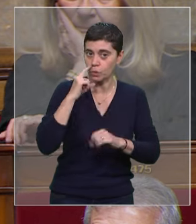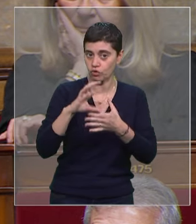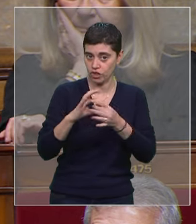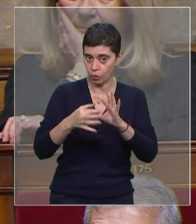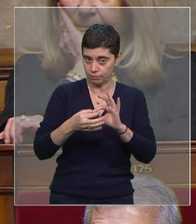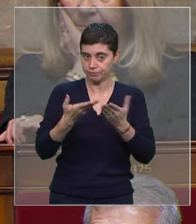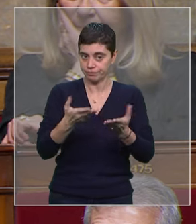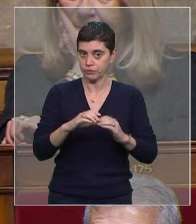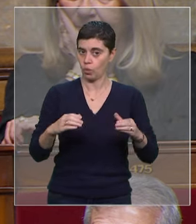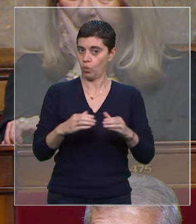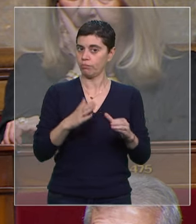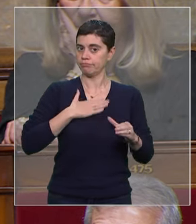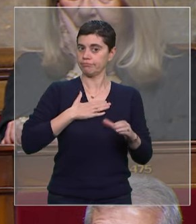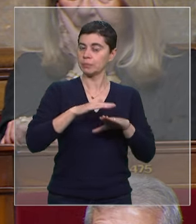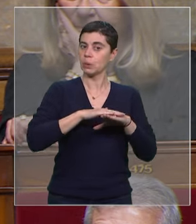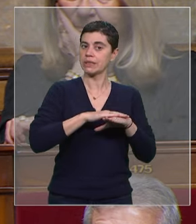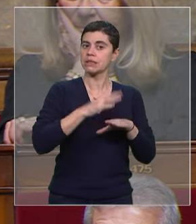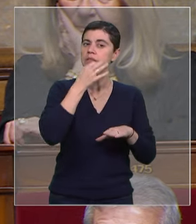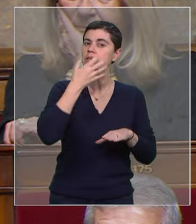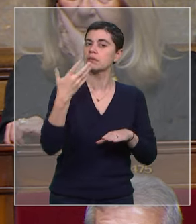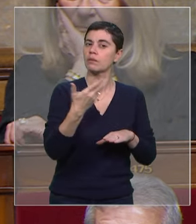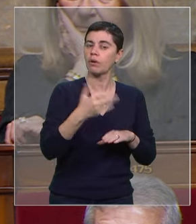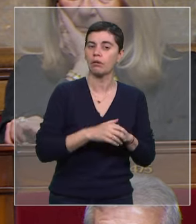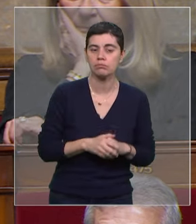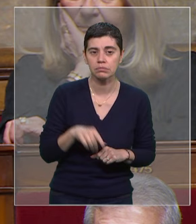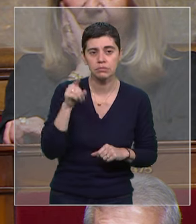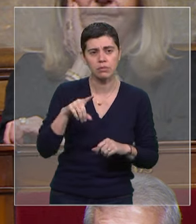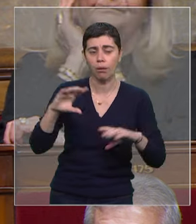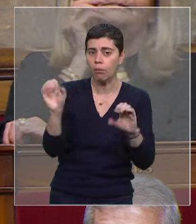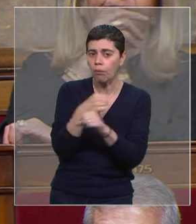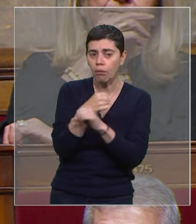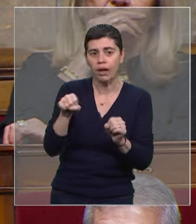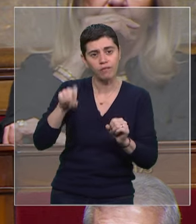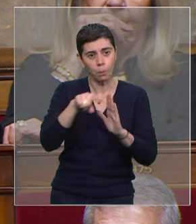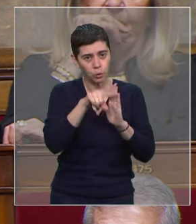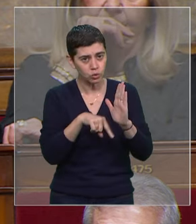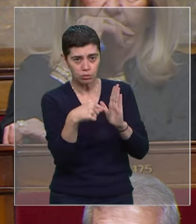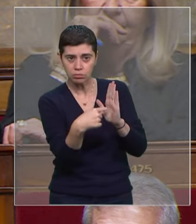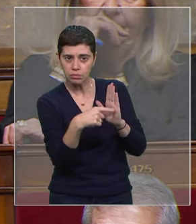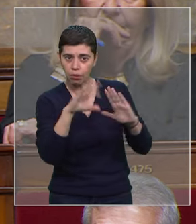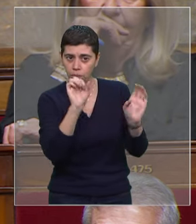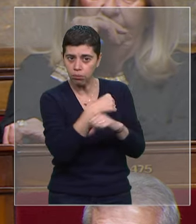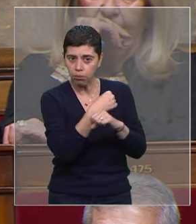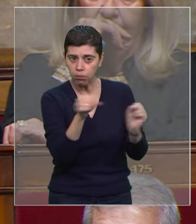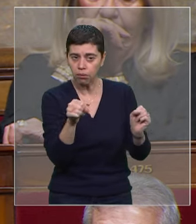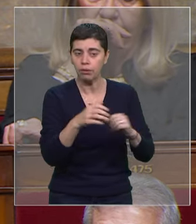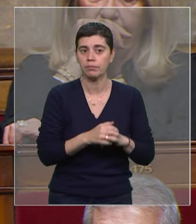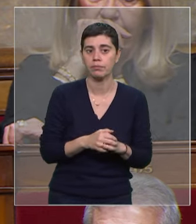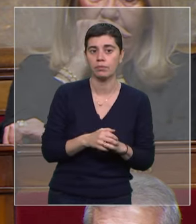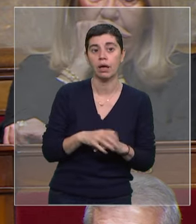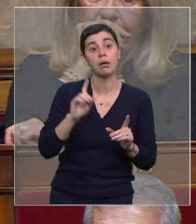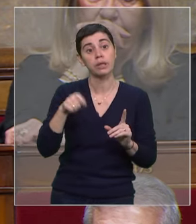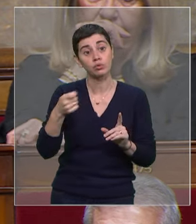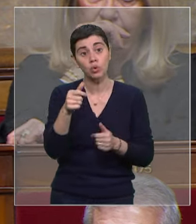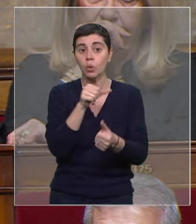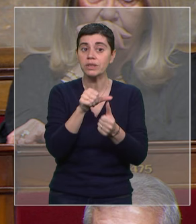groupe a toujours soutenu l'idée que cette manifestation exceptionnelle justifiait des mesures exceptionnelles, tant bien entendu que les libertés